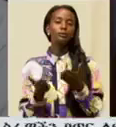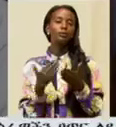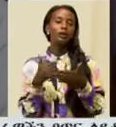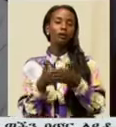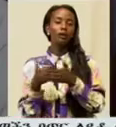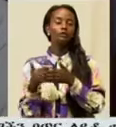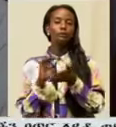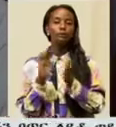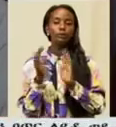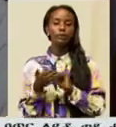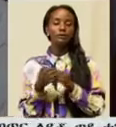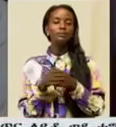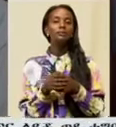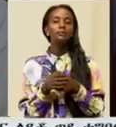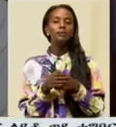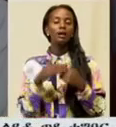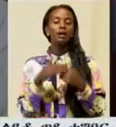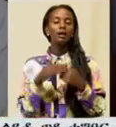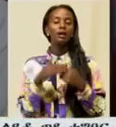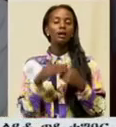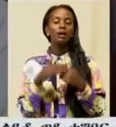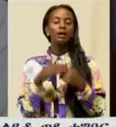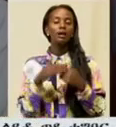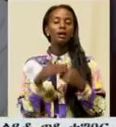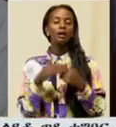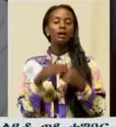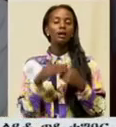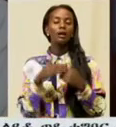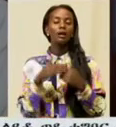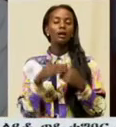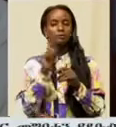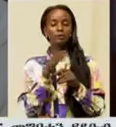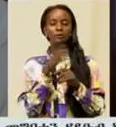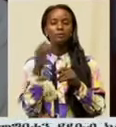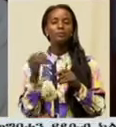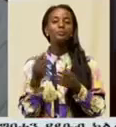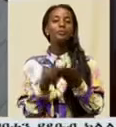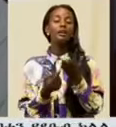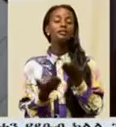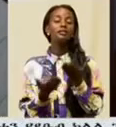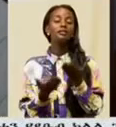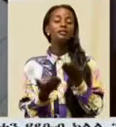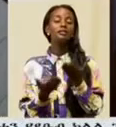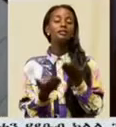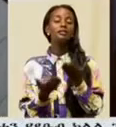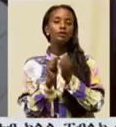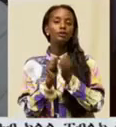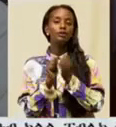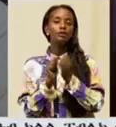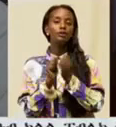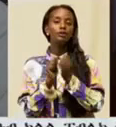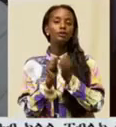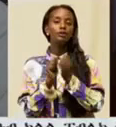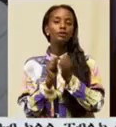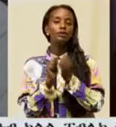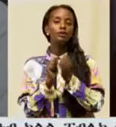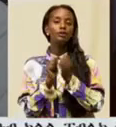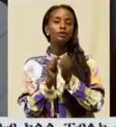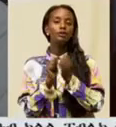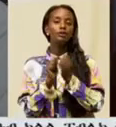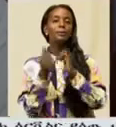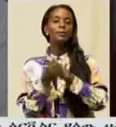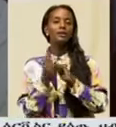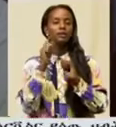የሆነ አገልግሎት እንዲሰጡ የማድረግ ነው እና ከዚህ አንጻር ሪፎርሙን በሙሉ በዚህ መልኩ ለመቀየር